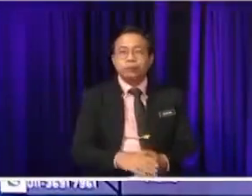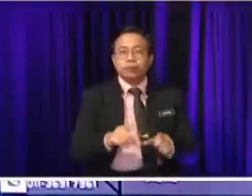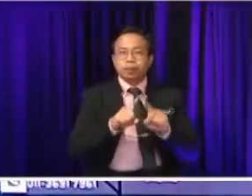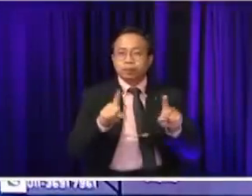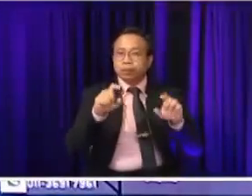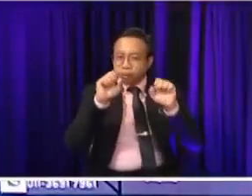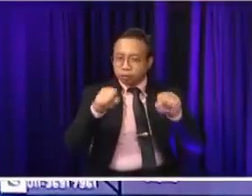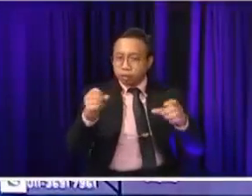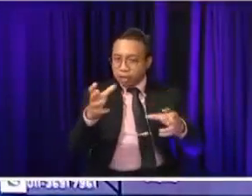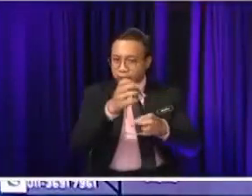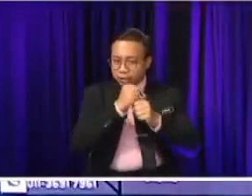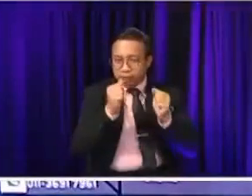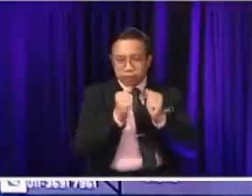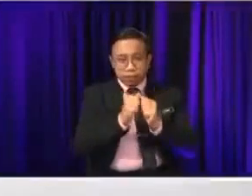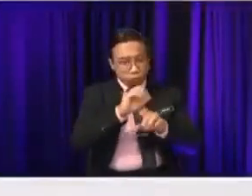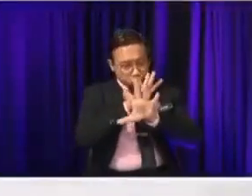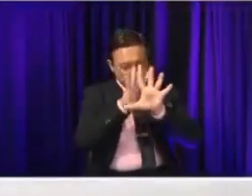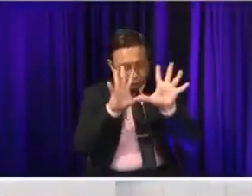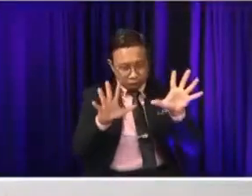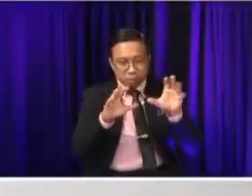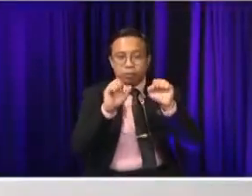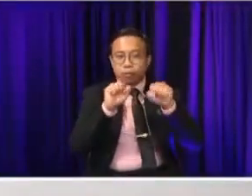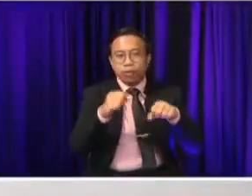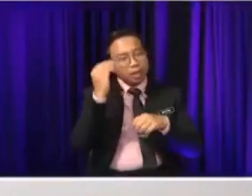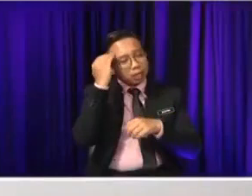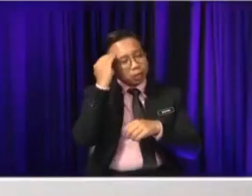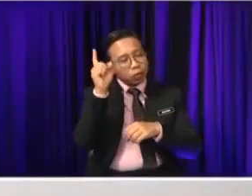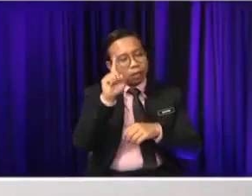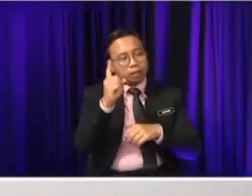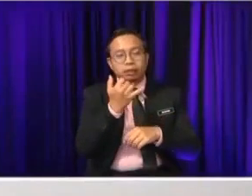boleh menganalisis dengan jelas dan Boleh mengetahui